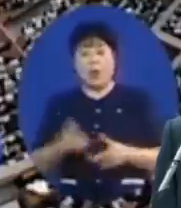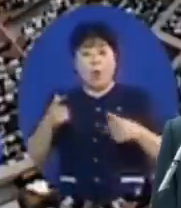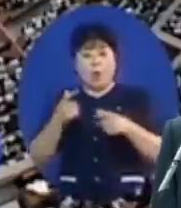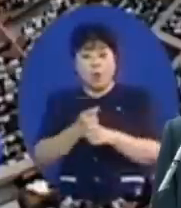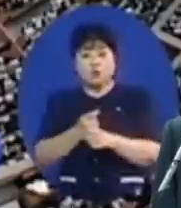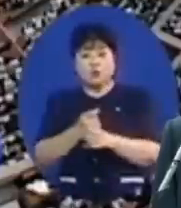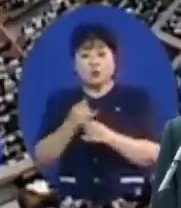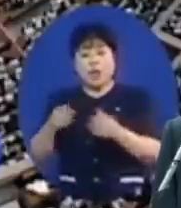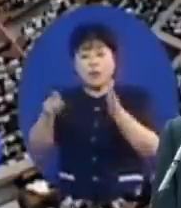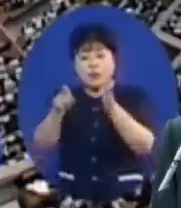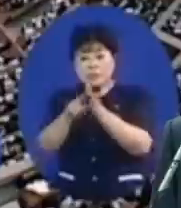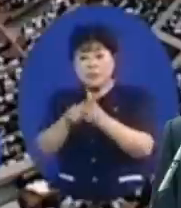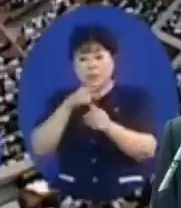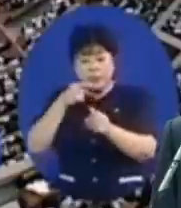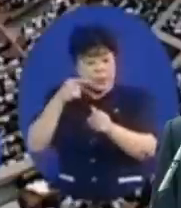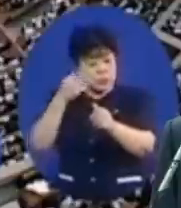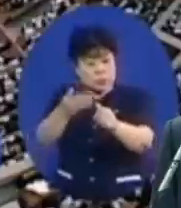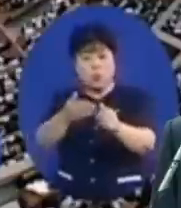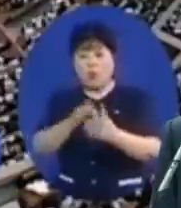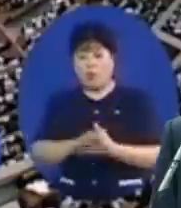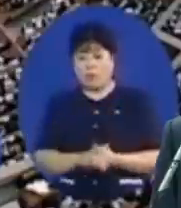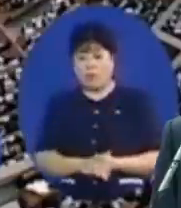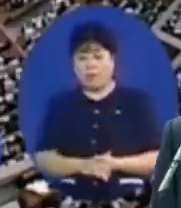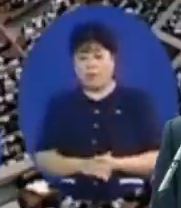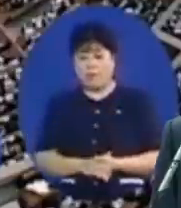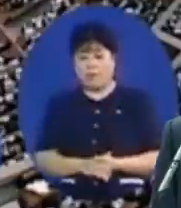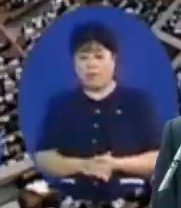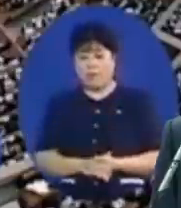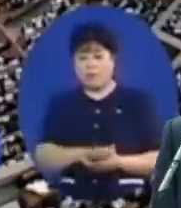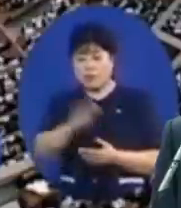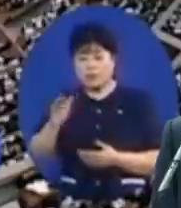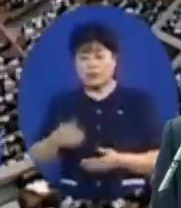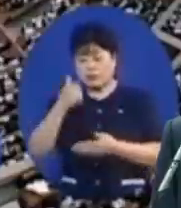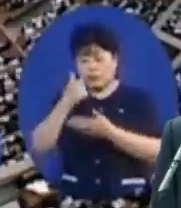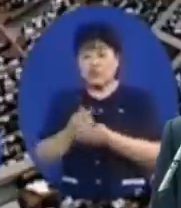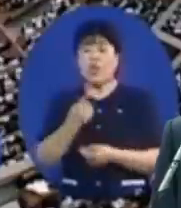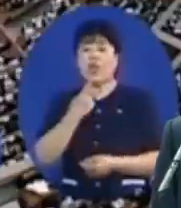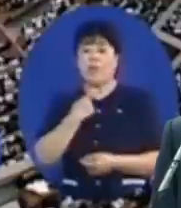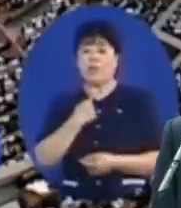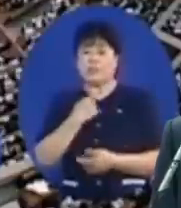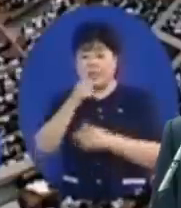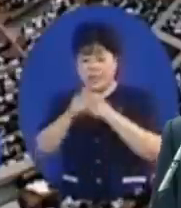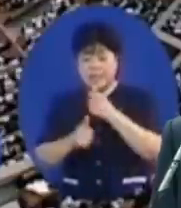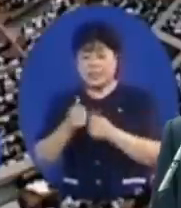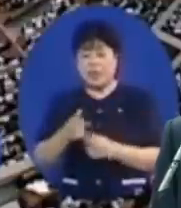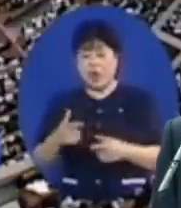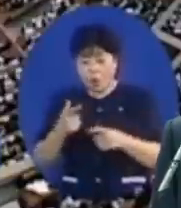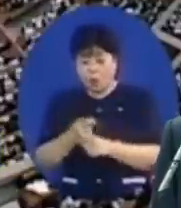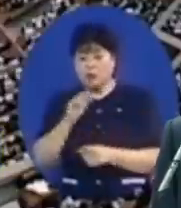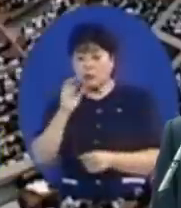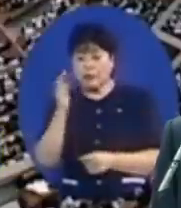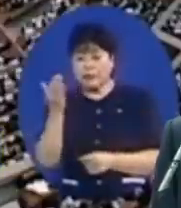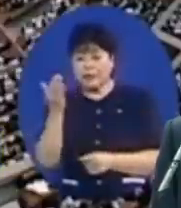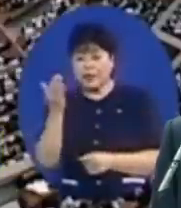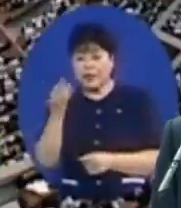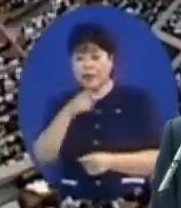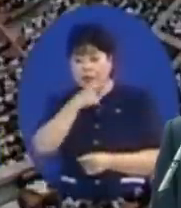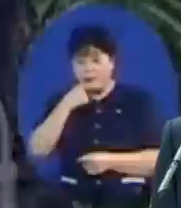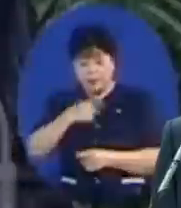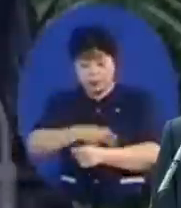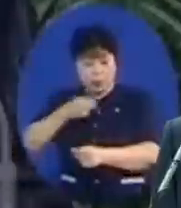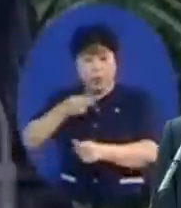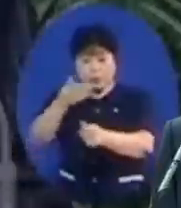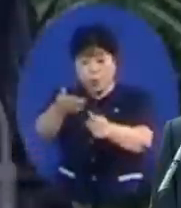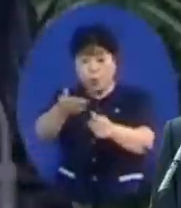원수된 자를 위해서 피를 뽑아주는 것입니다. 우리가 다 죄를 지어서 하나님과 원수되었는데 피를